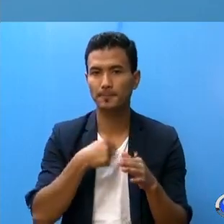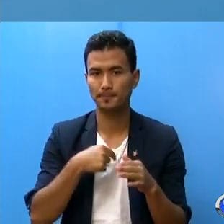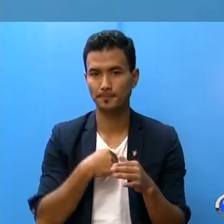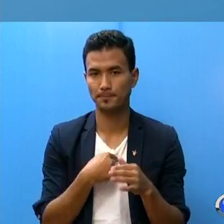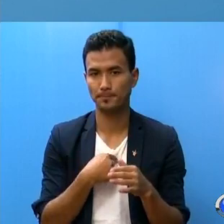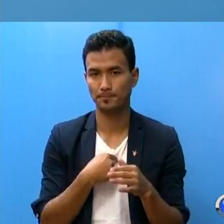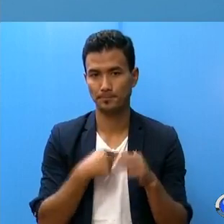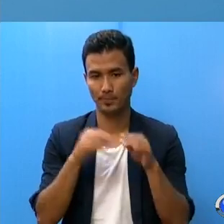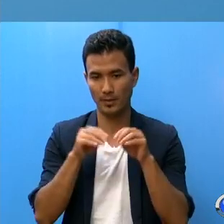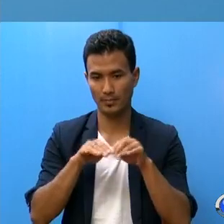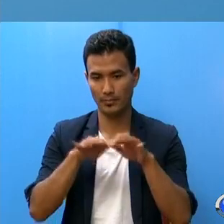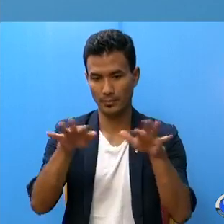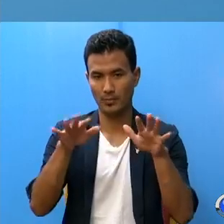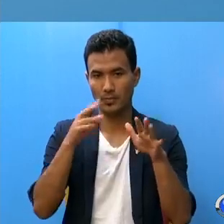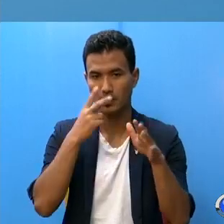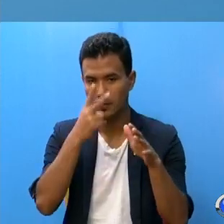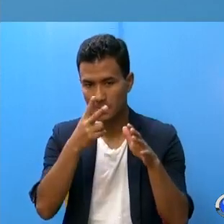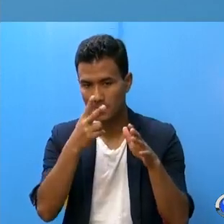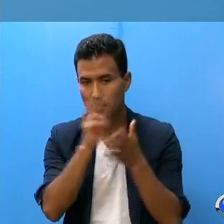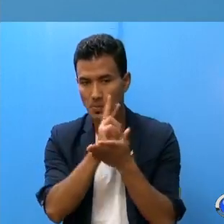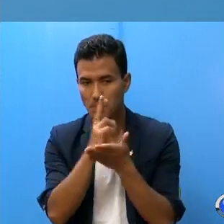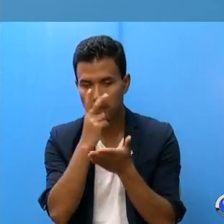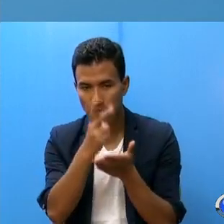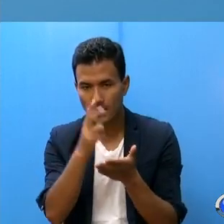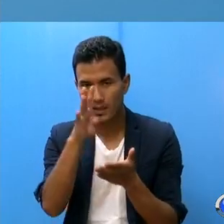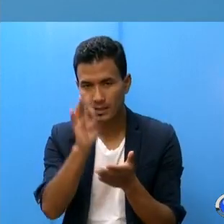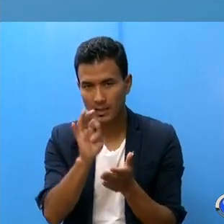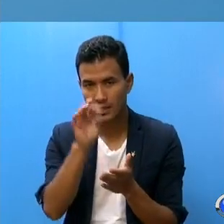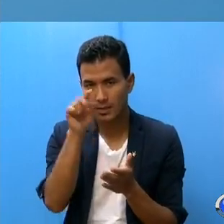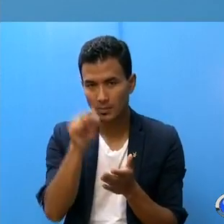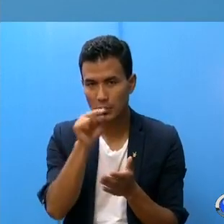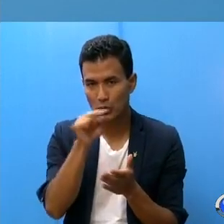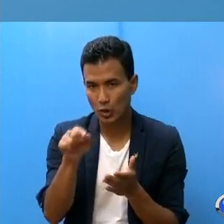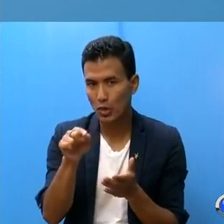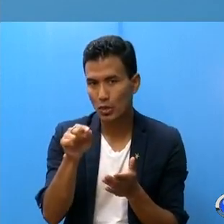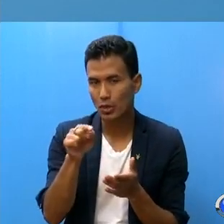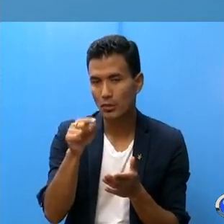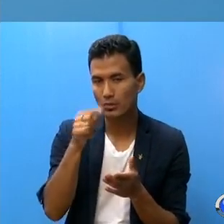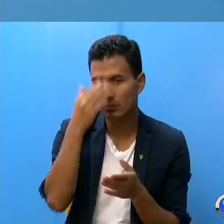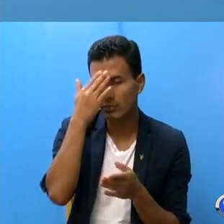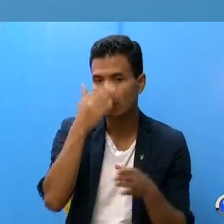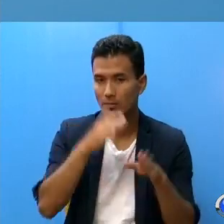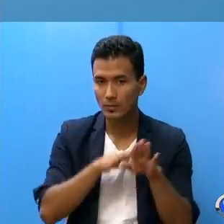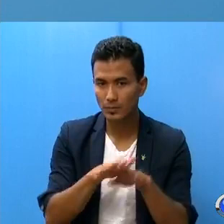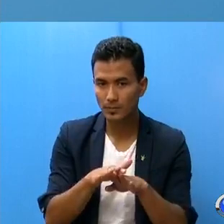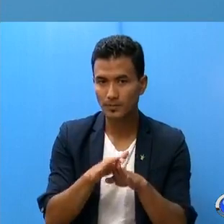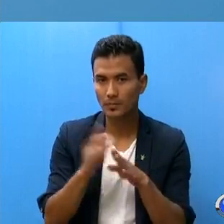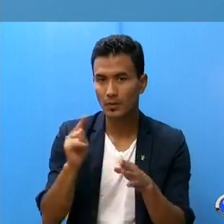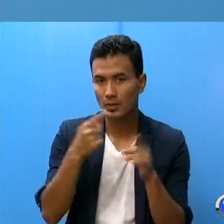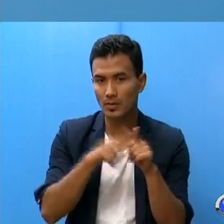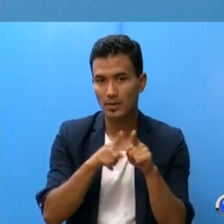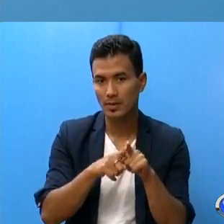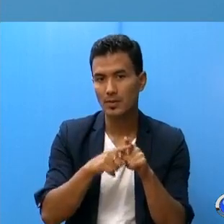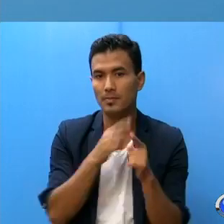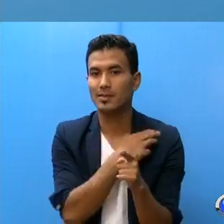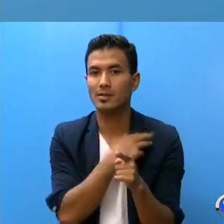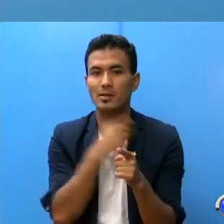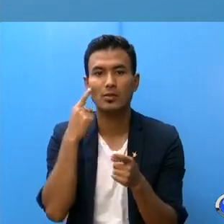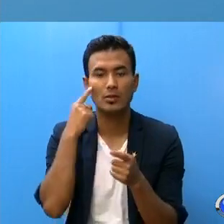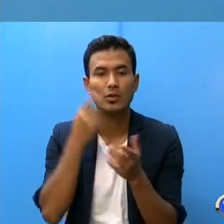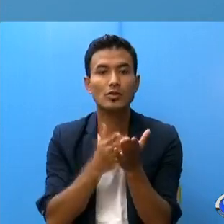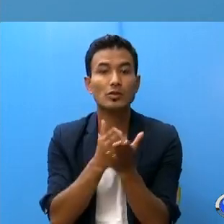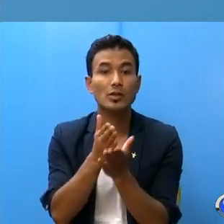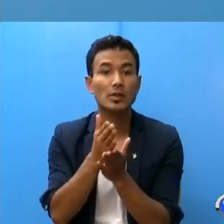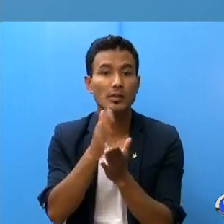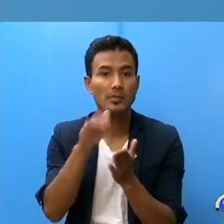फैली फैलीएकुए का रूर यर्नियो बने चाहिए 40 प्रचिषत केस माचे कुनेपनी संक्रमट मांचे को लच्छन आया